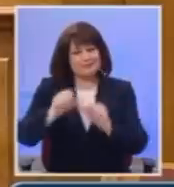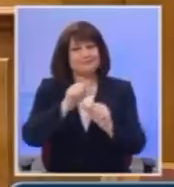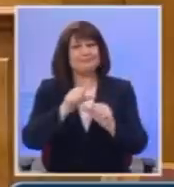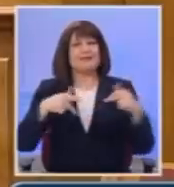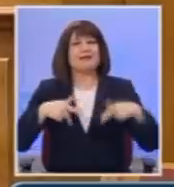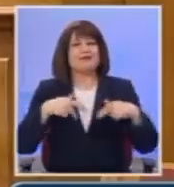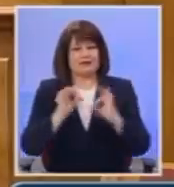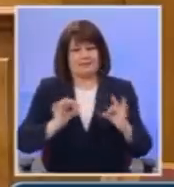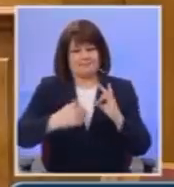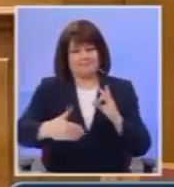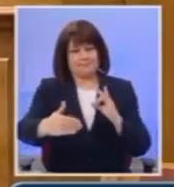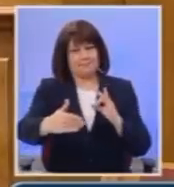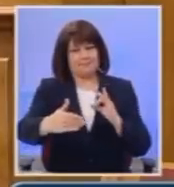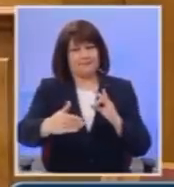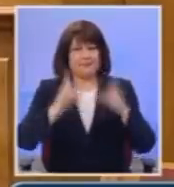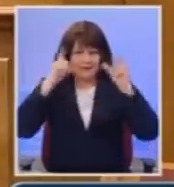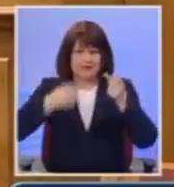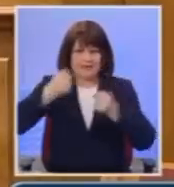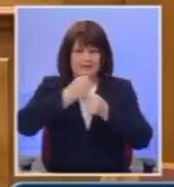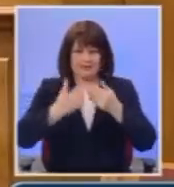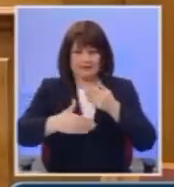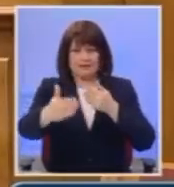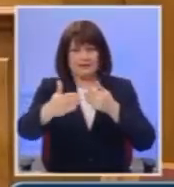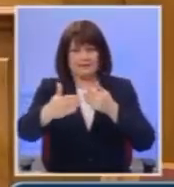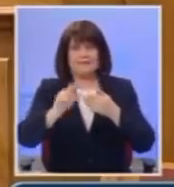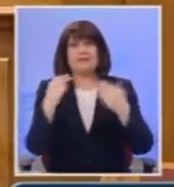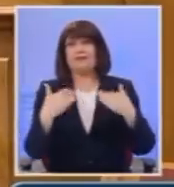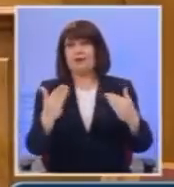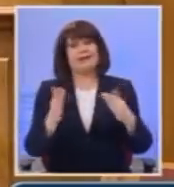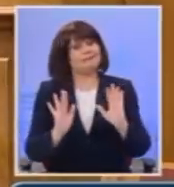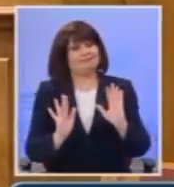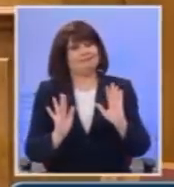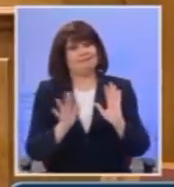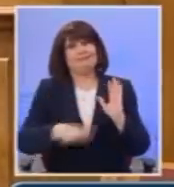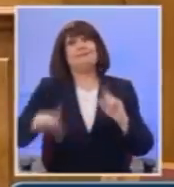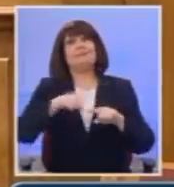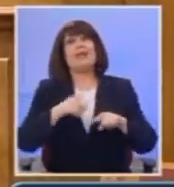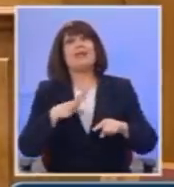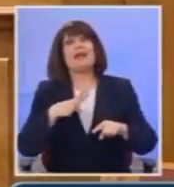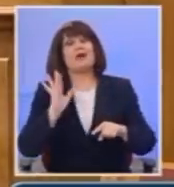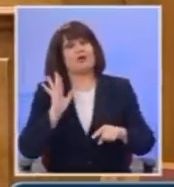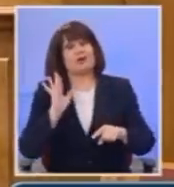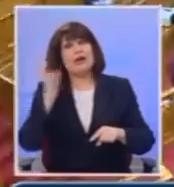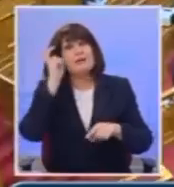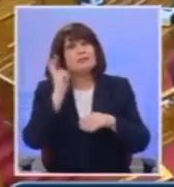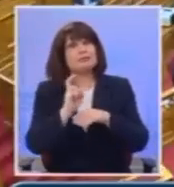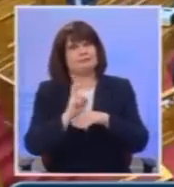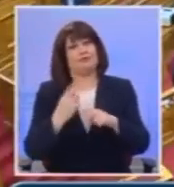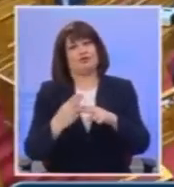και πρωθυπουργού μετά τη μεταπολίτευση ερήμην της βούλησης του λαού. Αυτό αξίζει να το θυμόμαστε περισσότερο, κύριε